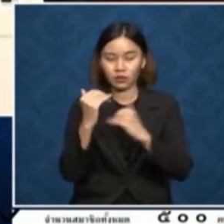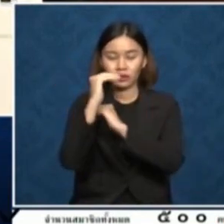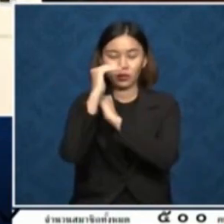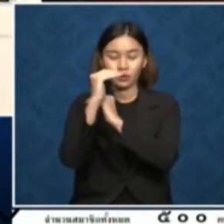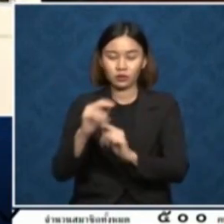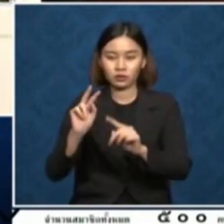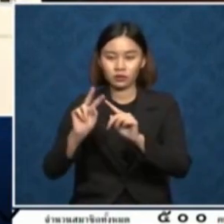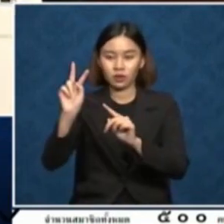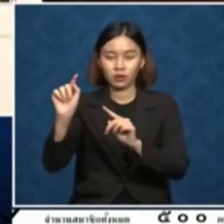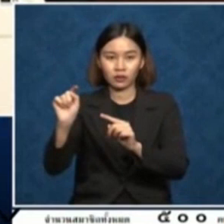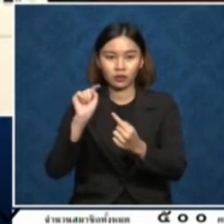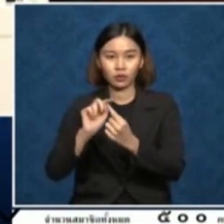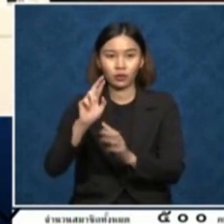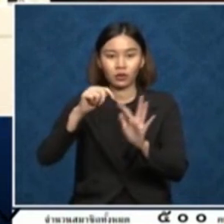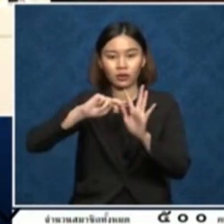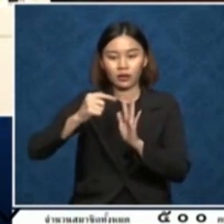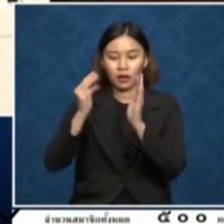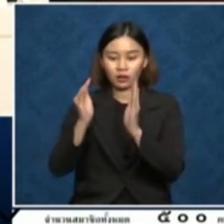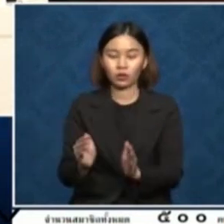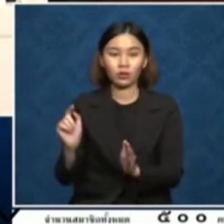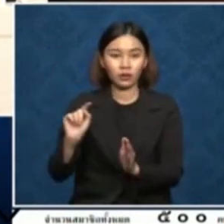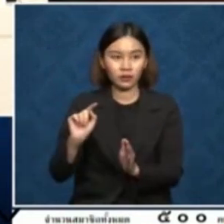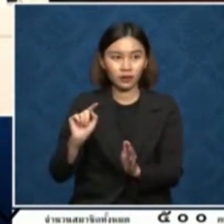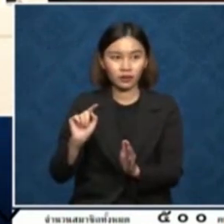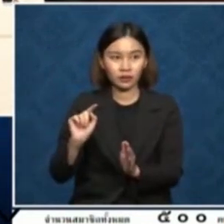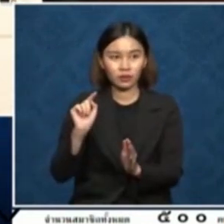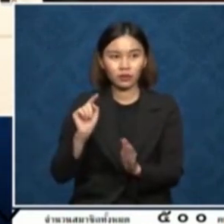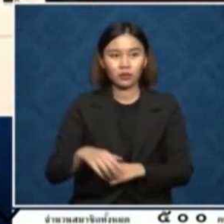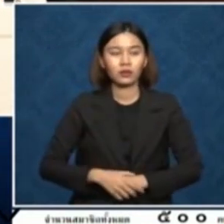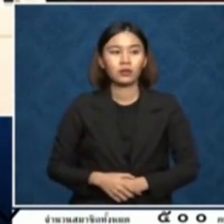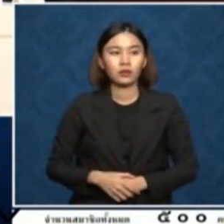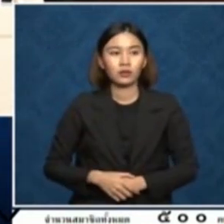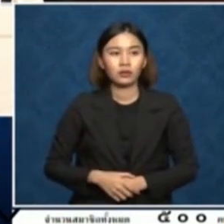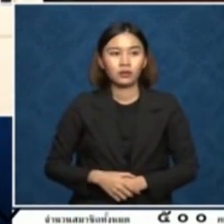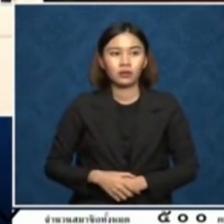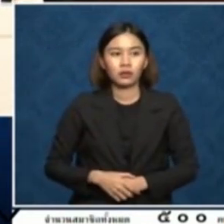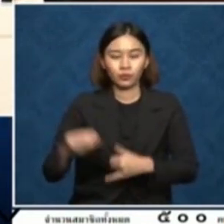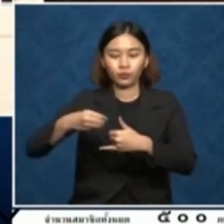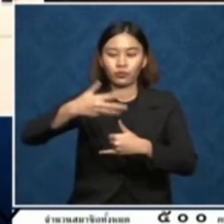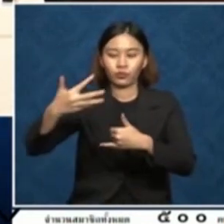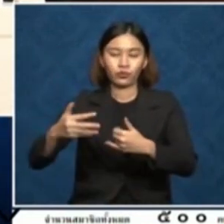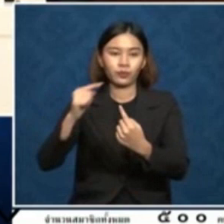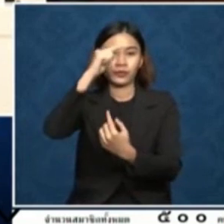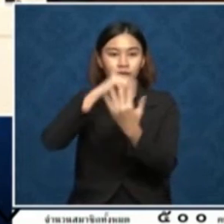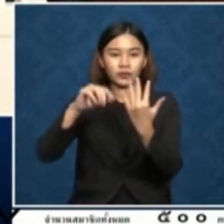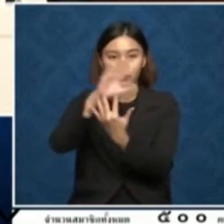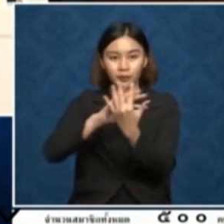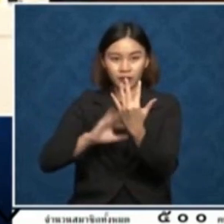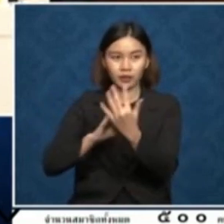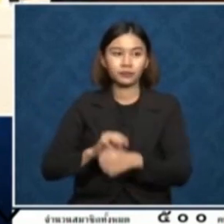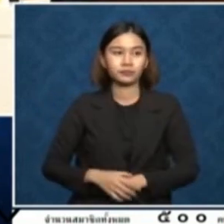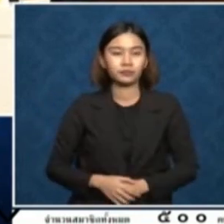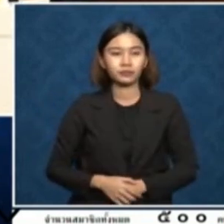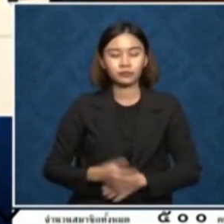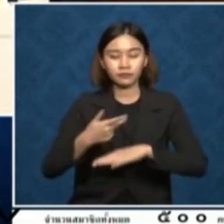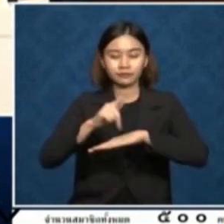ไว้ครับแล้วก็2คือร่างของกลุ่มบุคคลที่เป็น Intersex และ Non-Binary ในนาม Intersex Thailand ครับท่านประธานท่